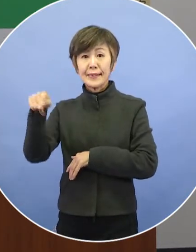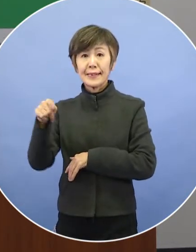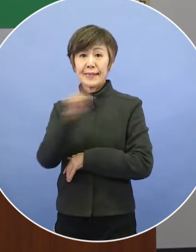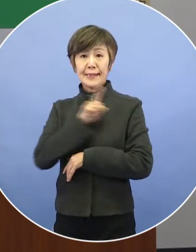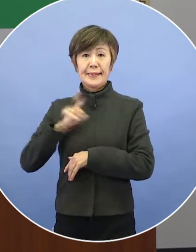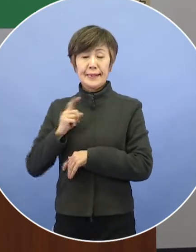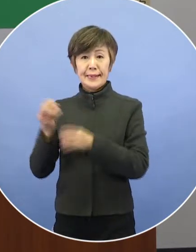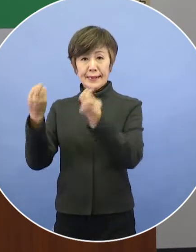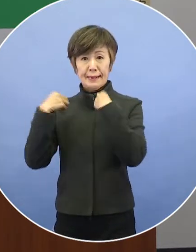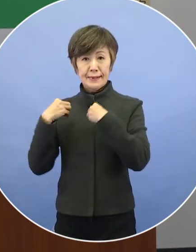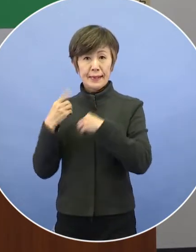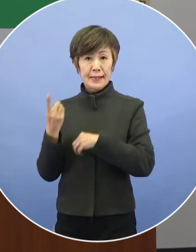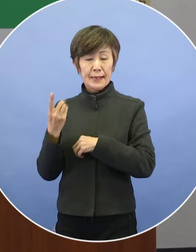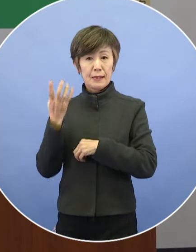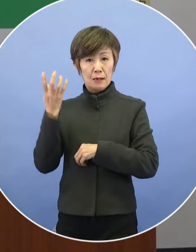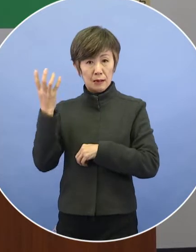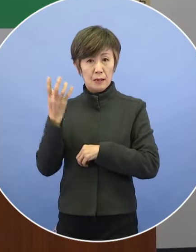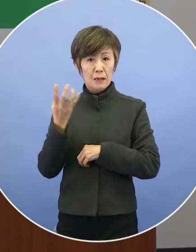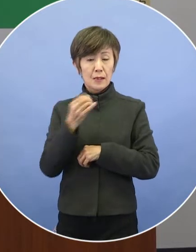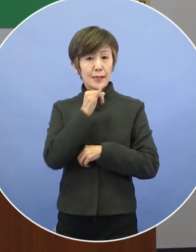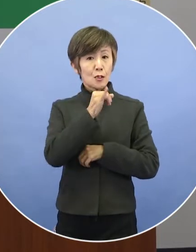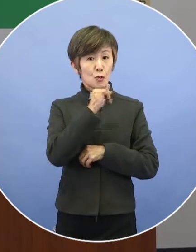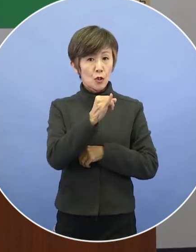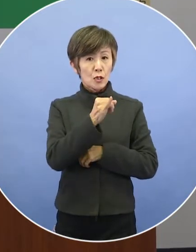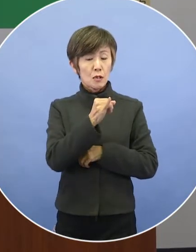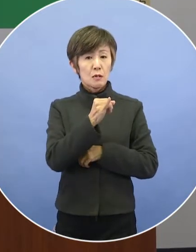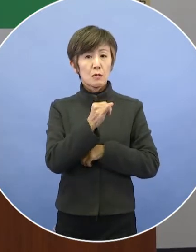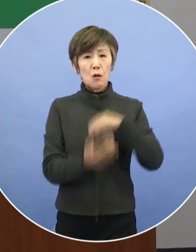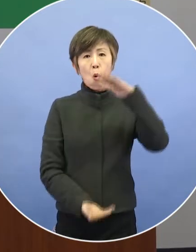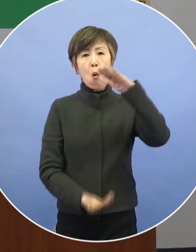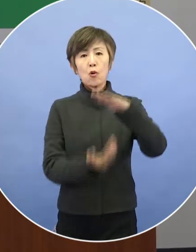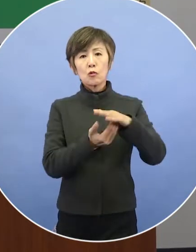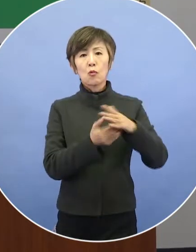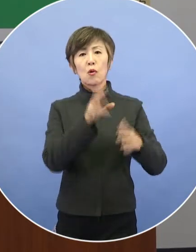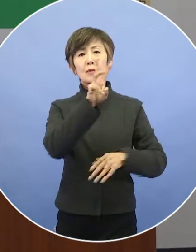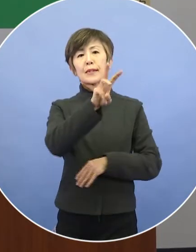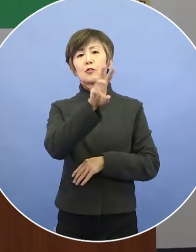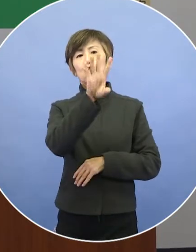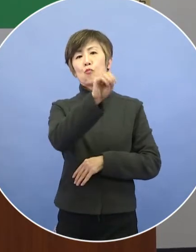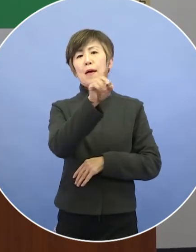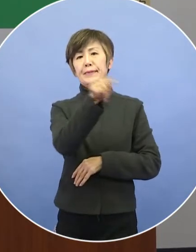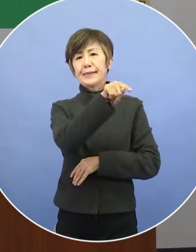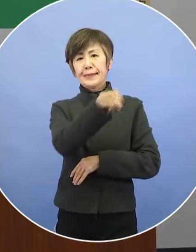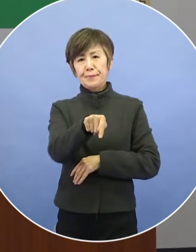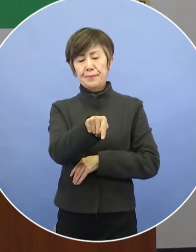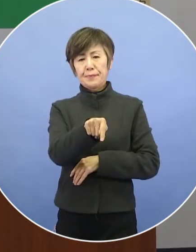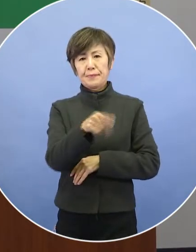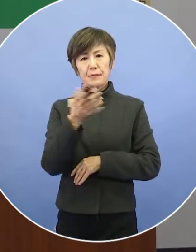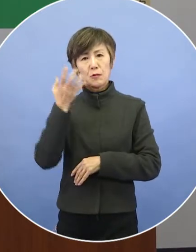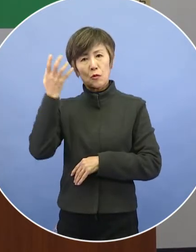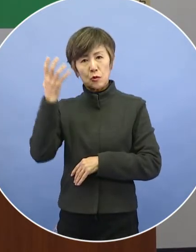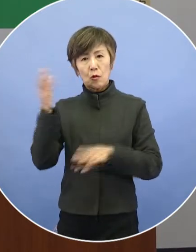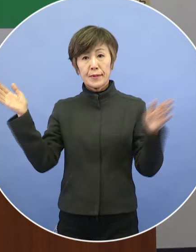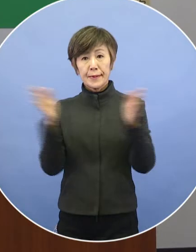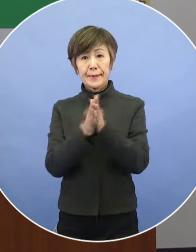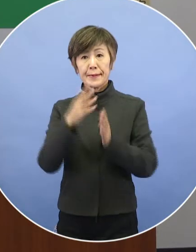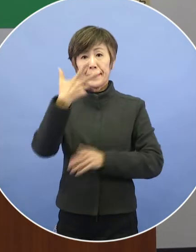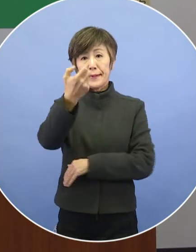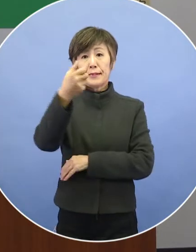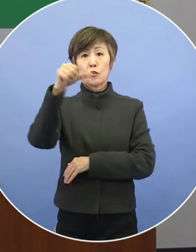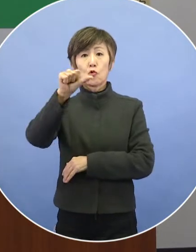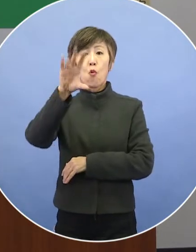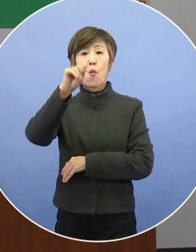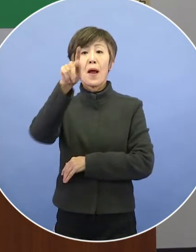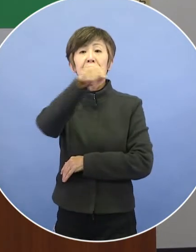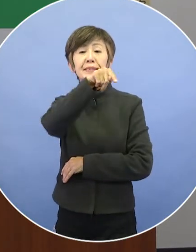ねそれからインフルエンザが流行で多いときに合わせて30万人ということで全体で